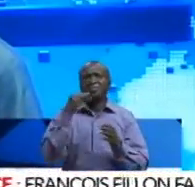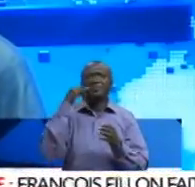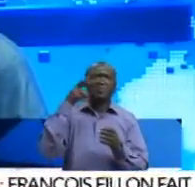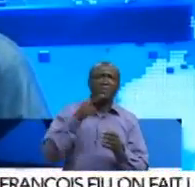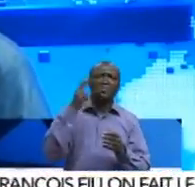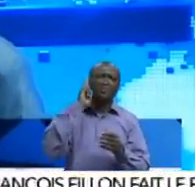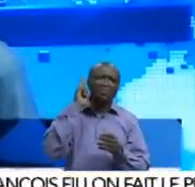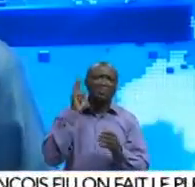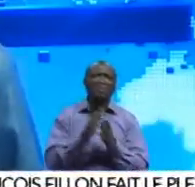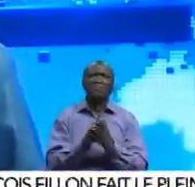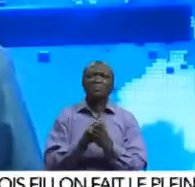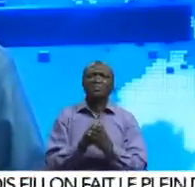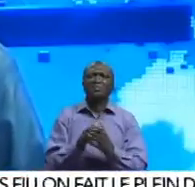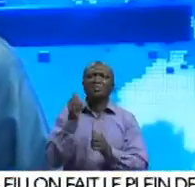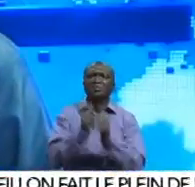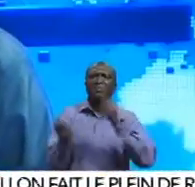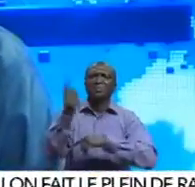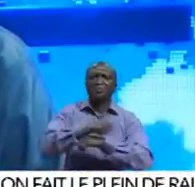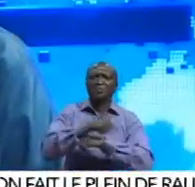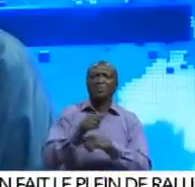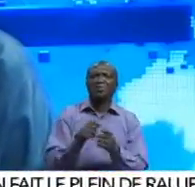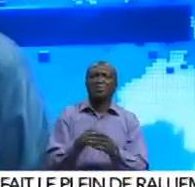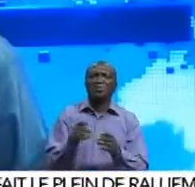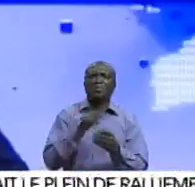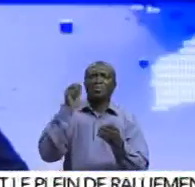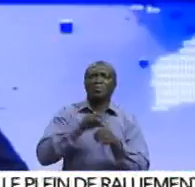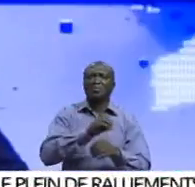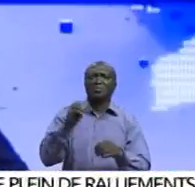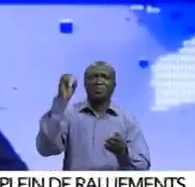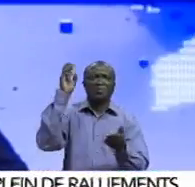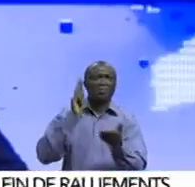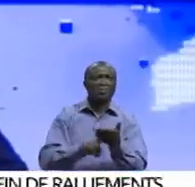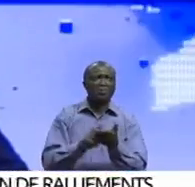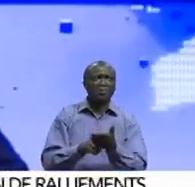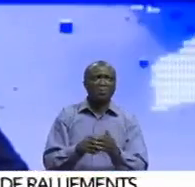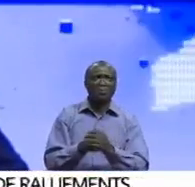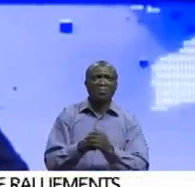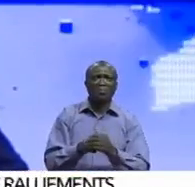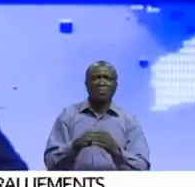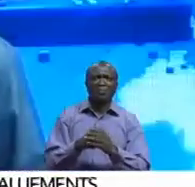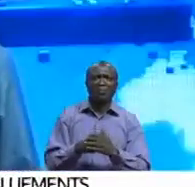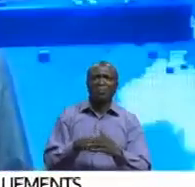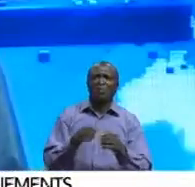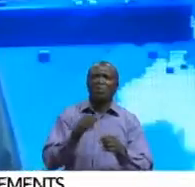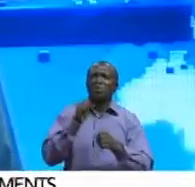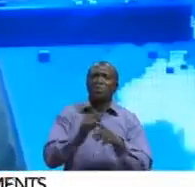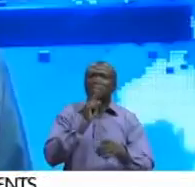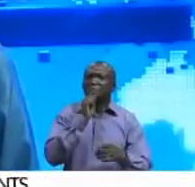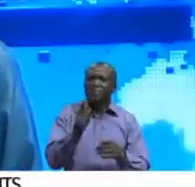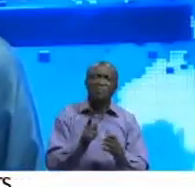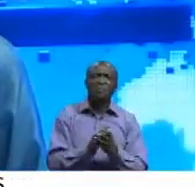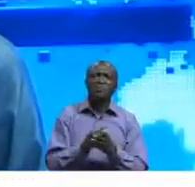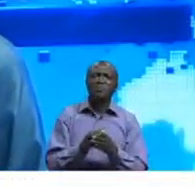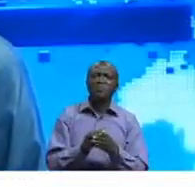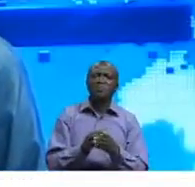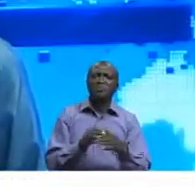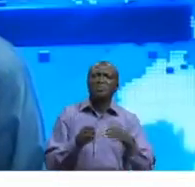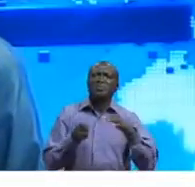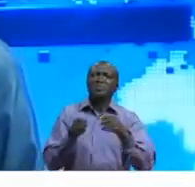jour euh des cas de meurtres se se sont notés que ça soit du fait de l'effet de la drogue que ça soit de l'utilisation des armes